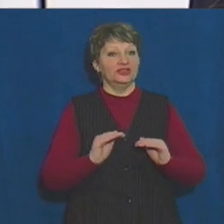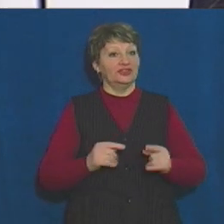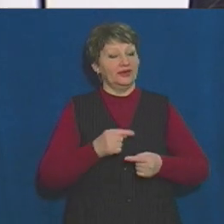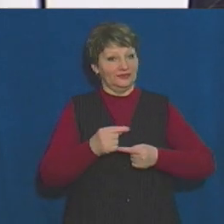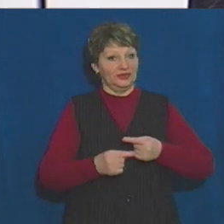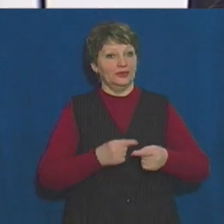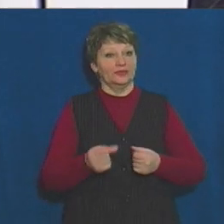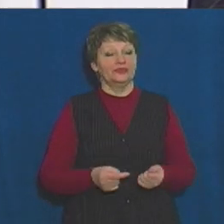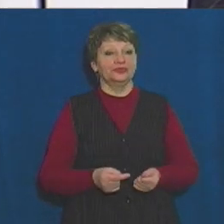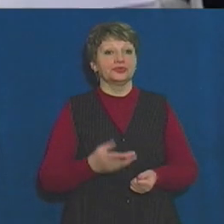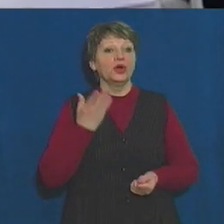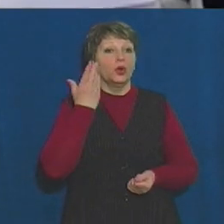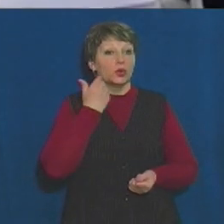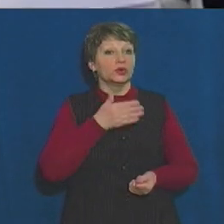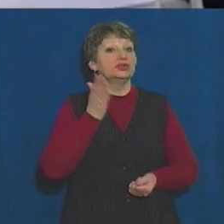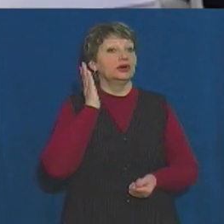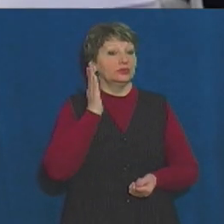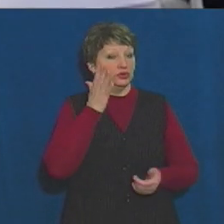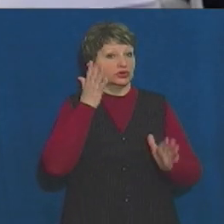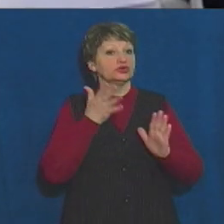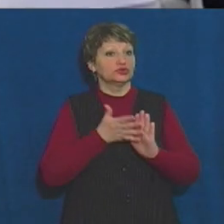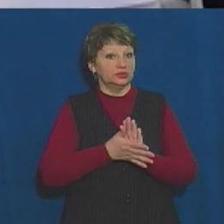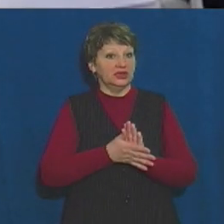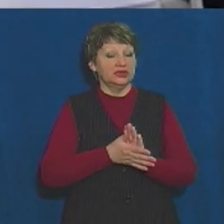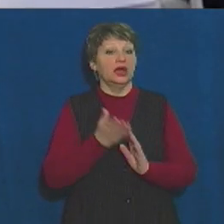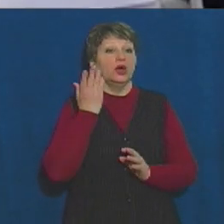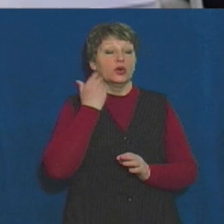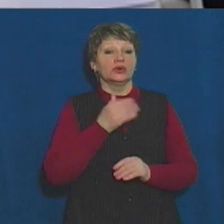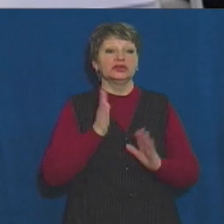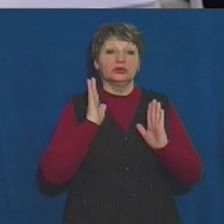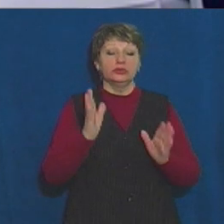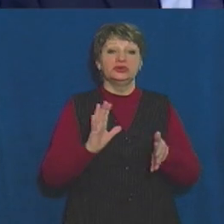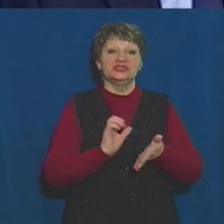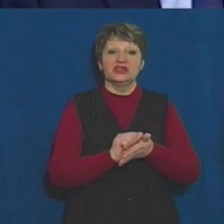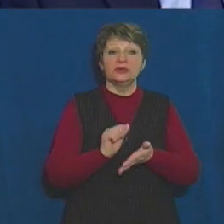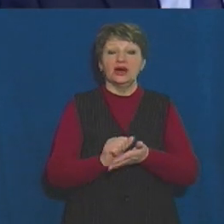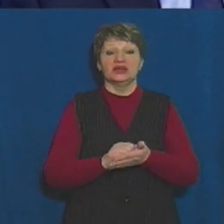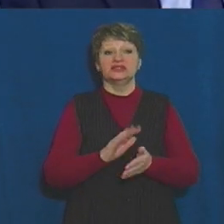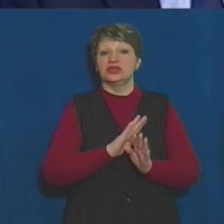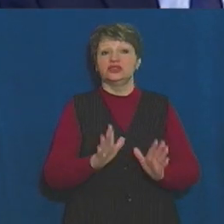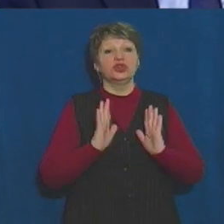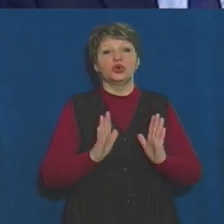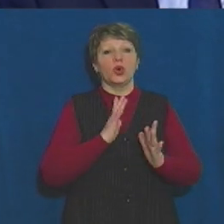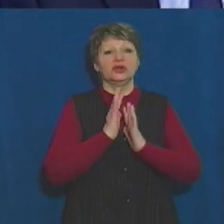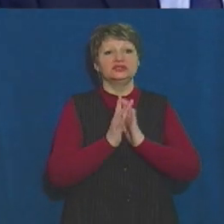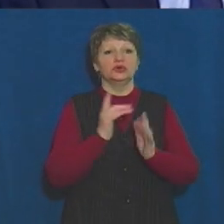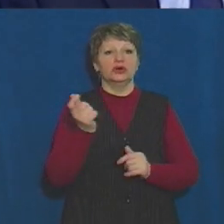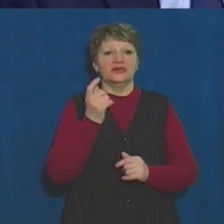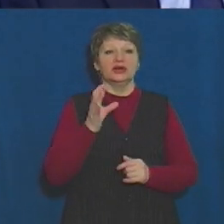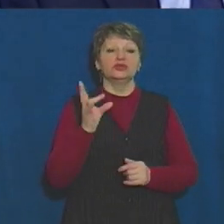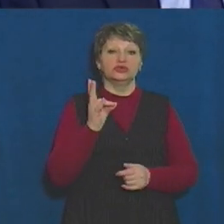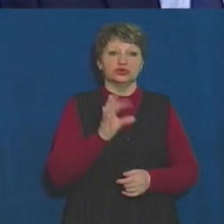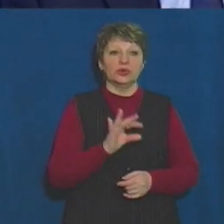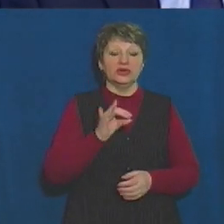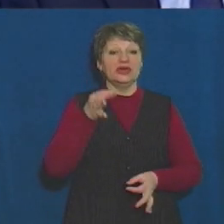буде співпраця, коли буде розуміння, коли над цією проблемою буде не займатися хтось один, або лісівники, або екологи, або науковці, тоді ми подолаємо. Тому